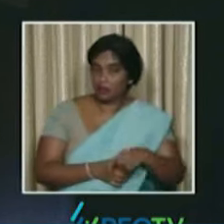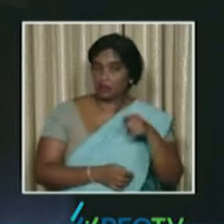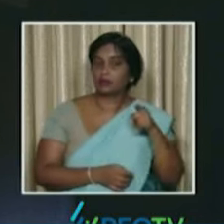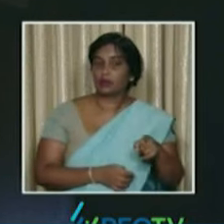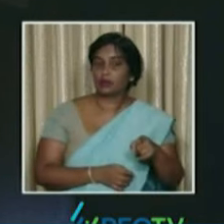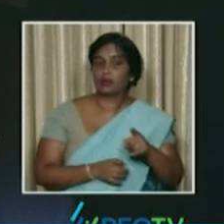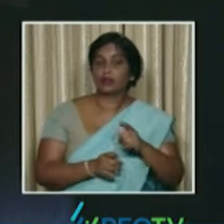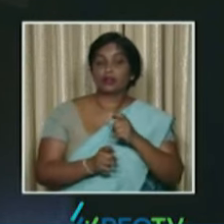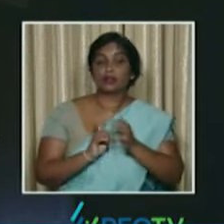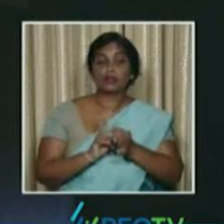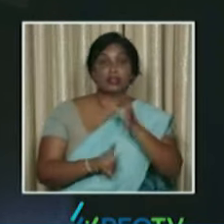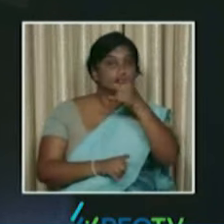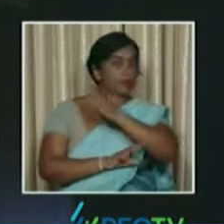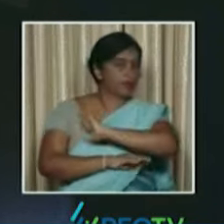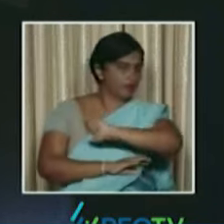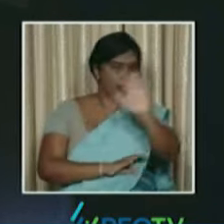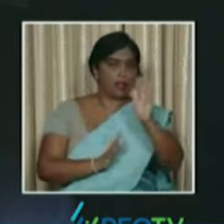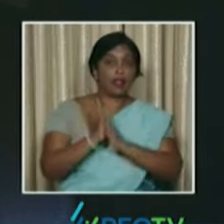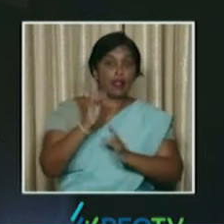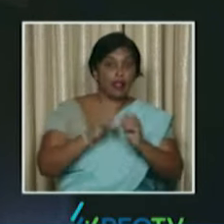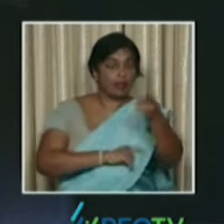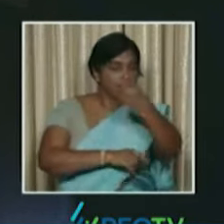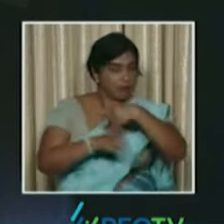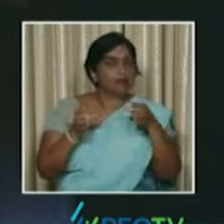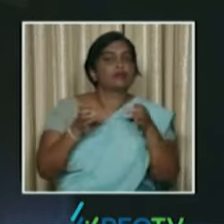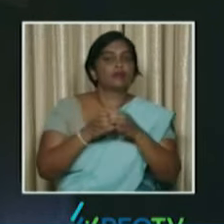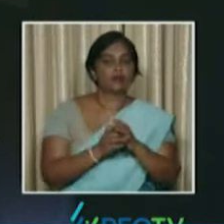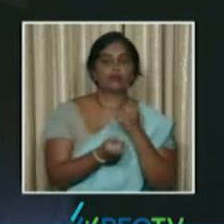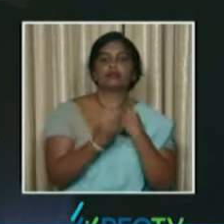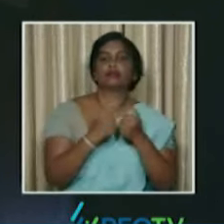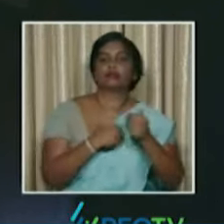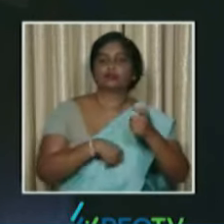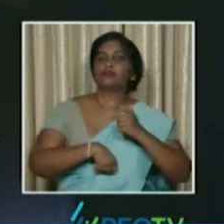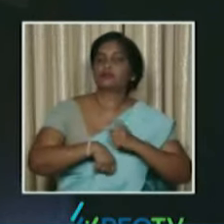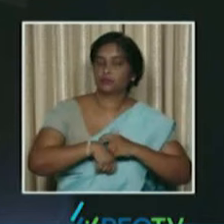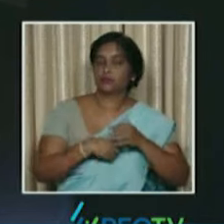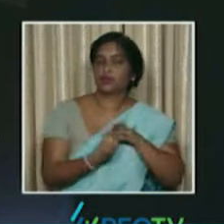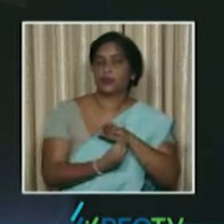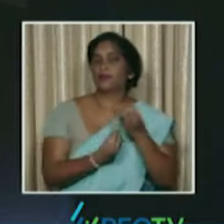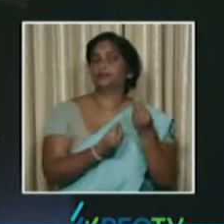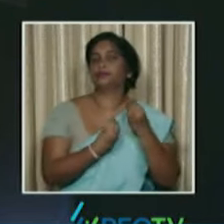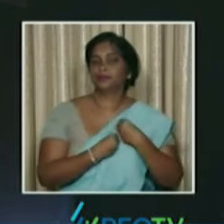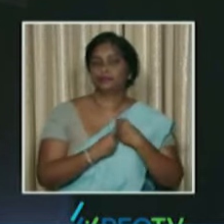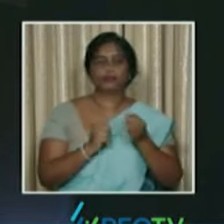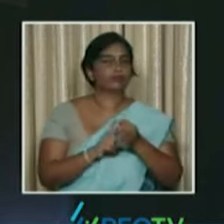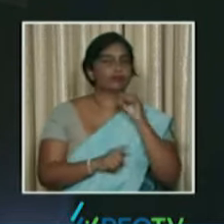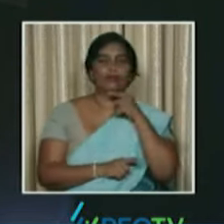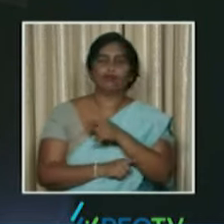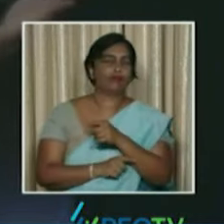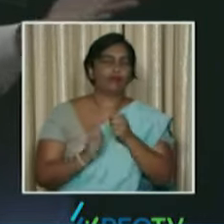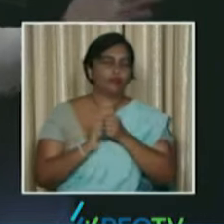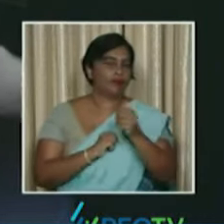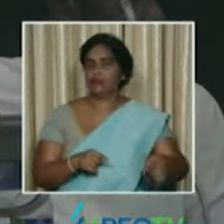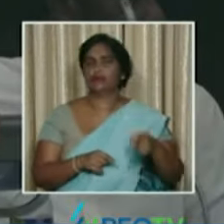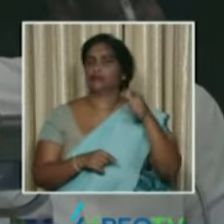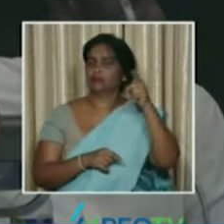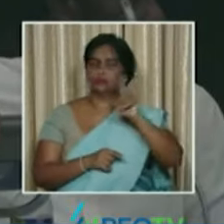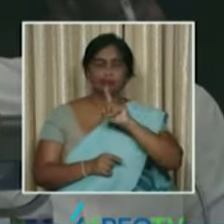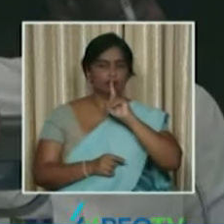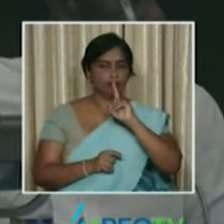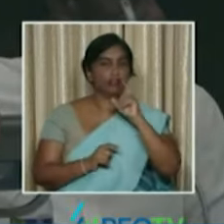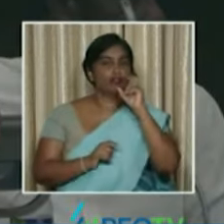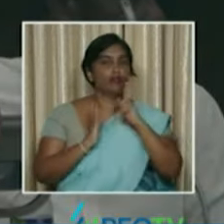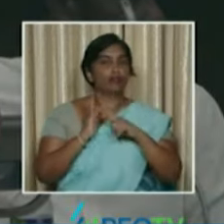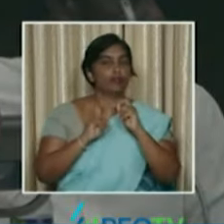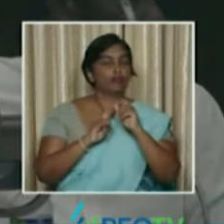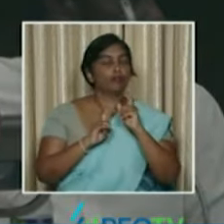මේ සභාපතිවරයා නැතුව මන්ත්‍රීවරු කණ්ඩායමක් දාලා විමර්ශනය කරන්න අවශ්‍ය පරිසරයක් හදාගන්න. මොකද සභාපතිතුමත් එක්ක මේක විසඳනවා නම් මේක වැඩක් වෙන්නේ නැහැ. කෝප්